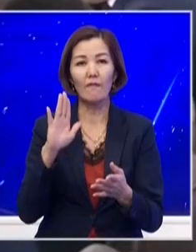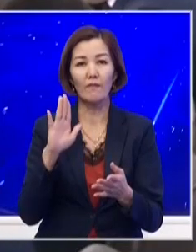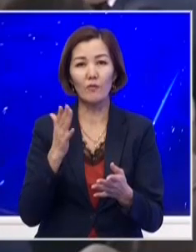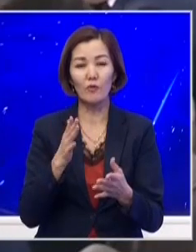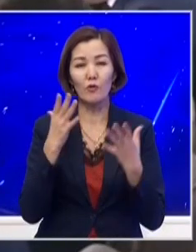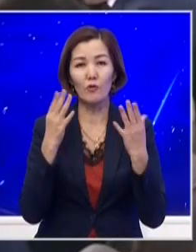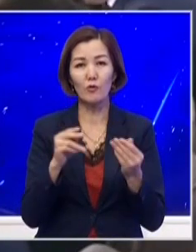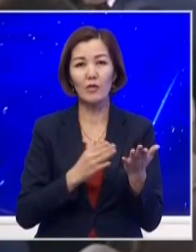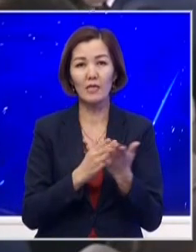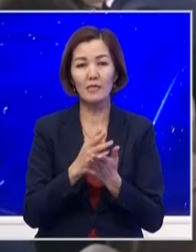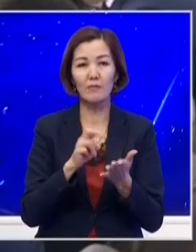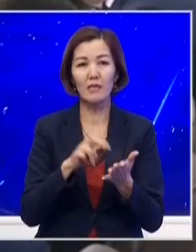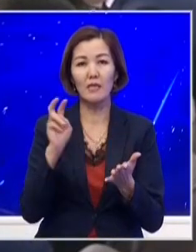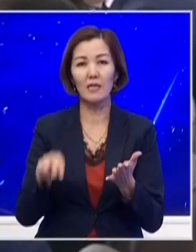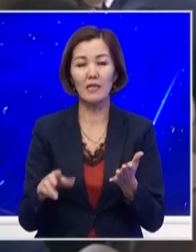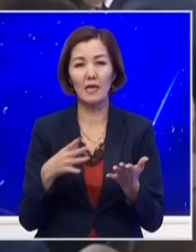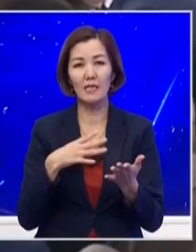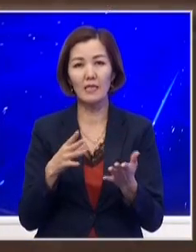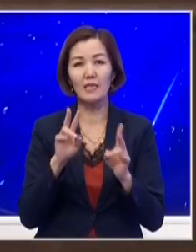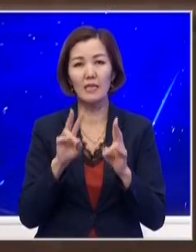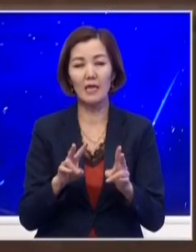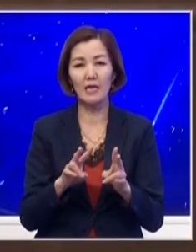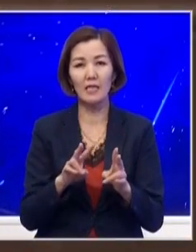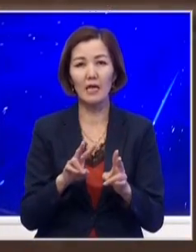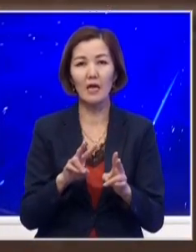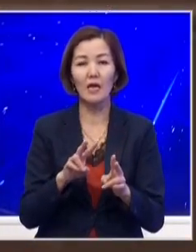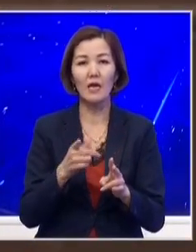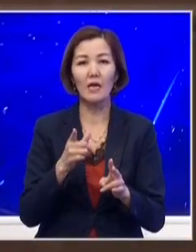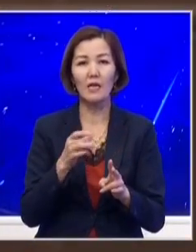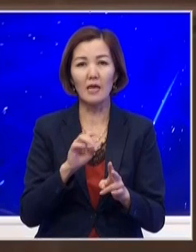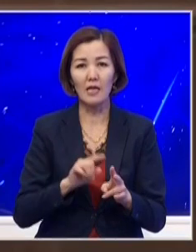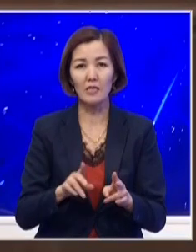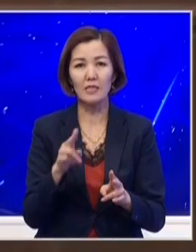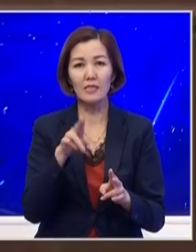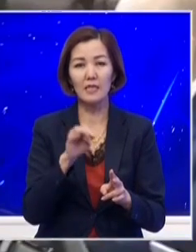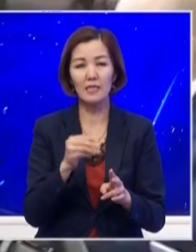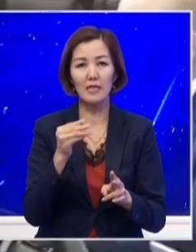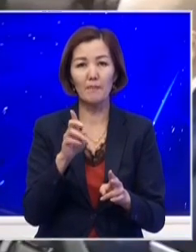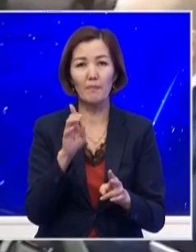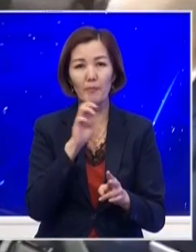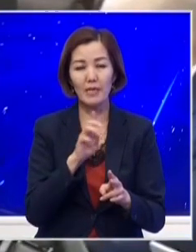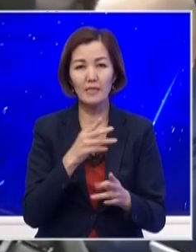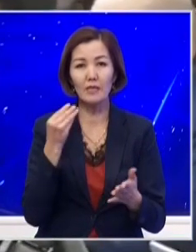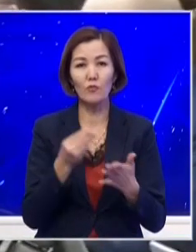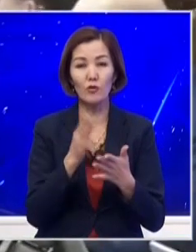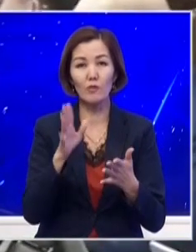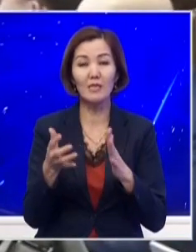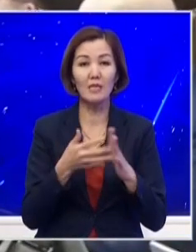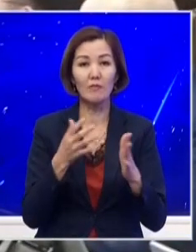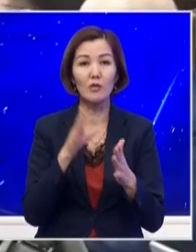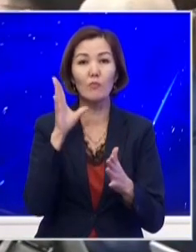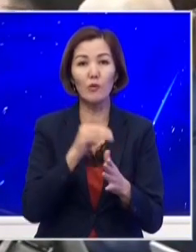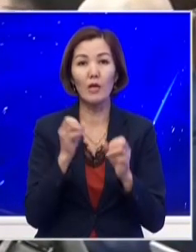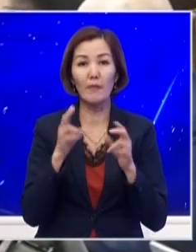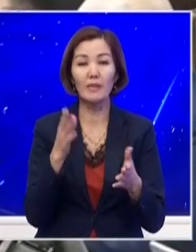Кетуіне мәлімдемесінің еш қатысы жоқ. Тек көгілдір отын, дизель, бензин бағасын көтермесек, тапшылыққа тап болу қауіпіміз бар